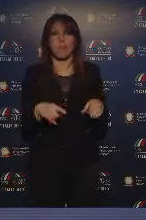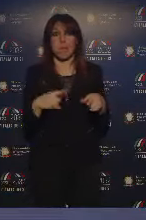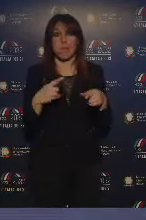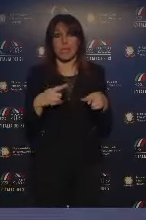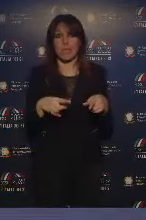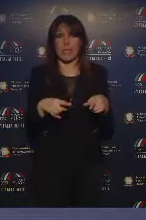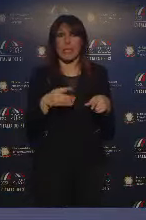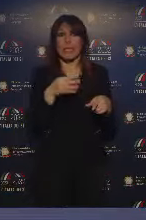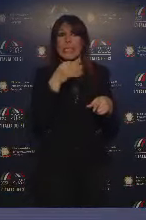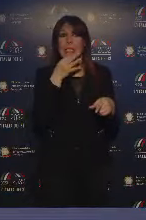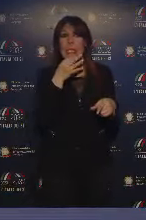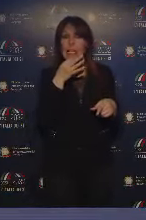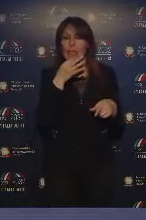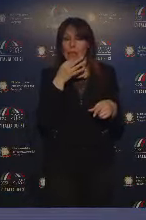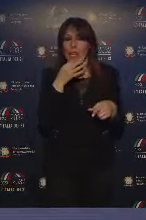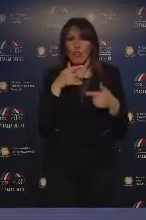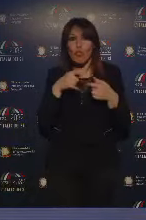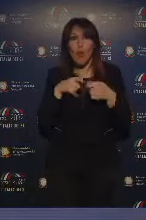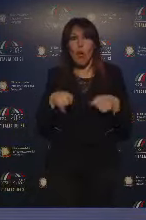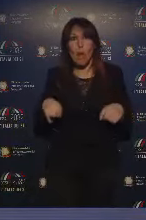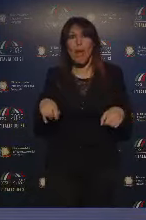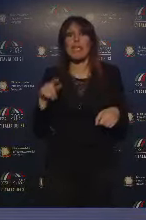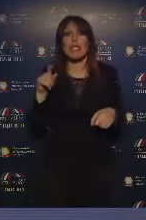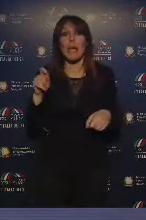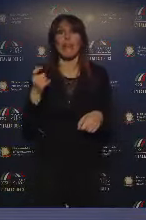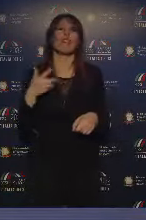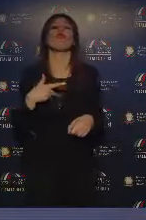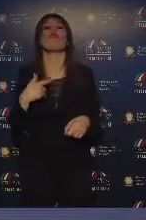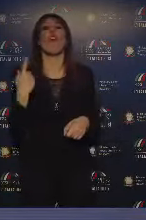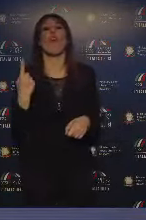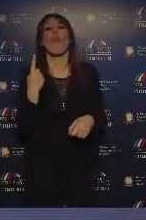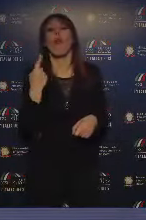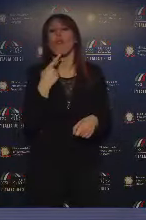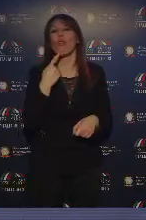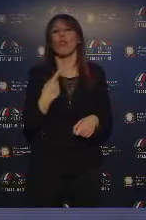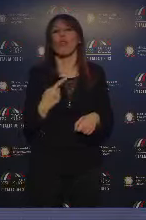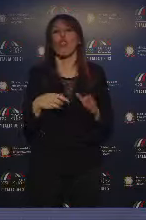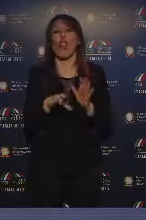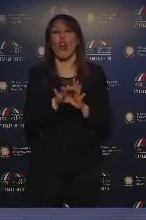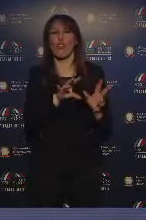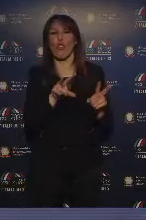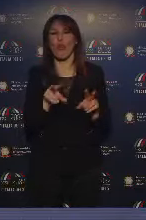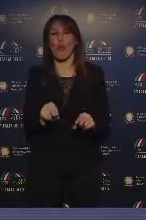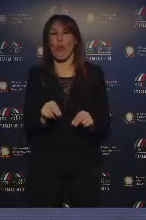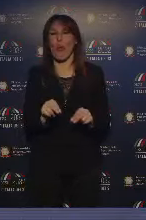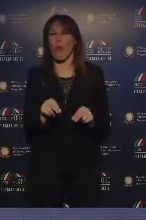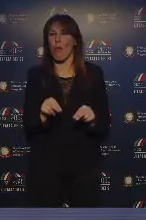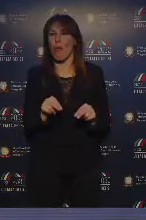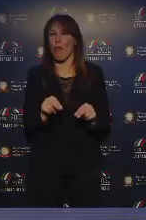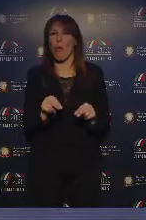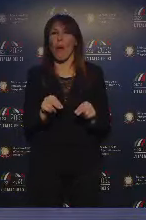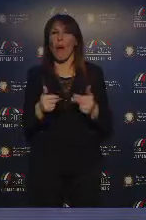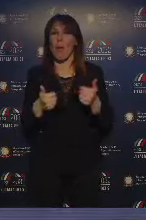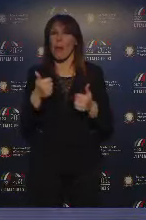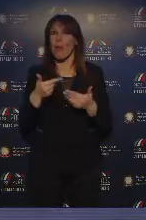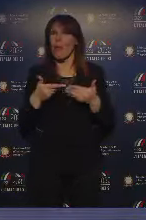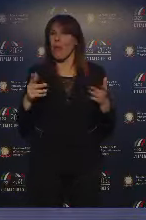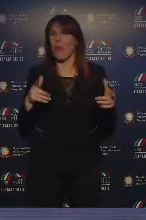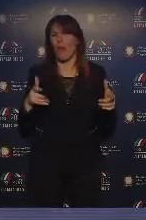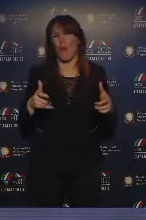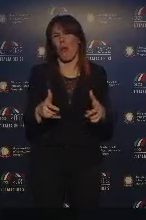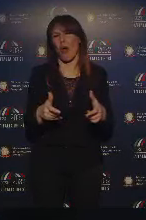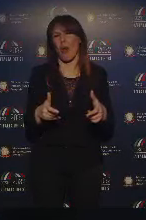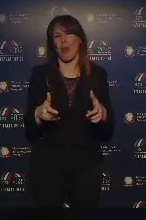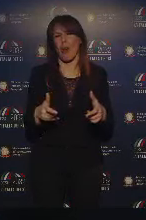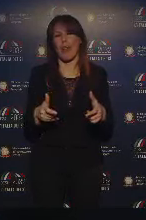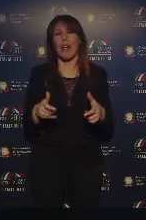stiam vicendo la scommessa qualcuno diceva che col nuovo codice si sarebbe bloccato tutto il sistema dell'appalto pubblica entrata in vigore a luglio abbiamo